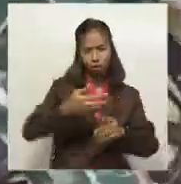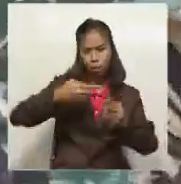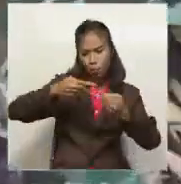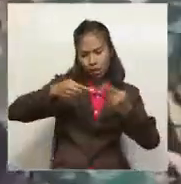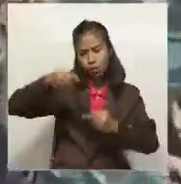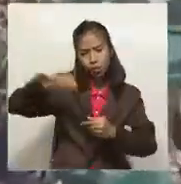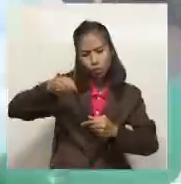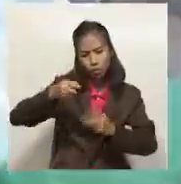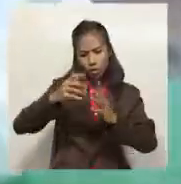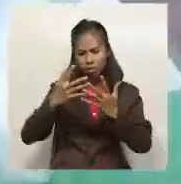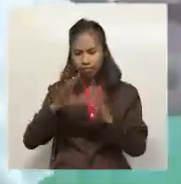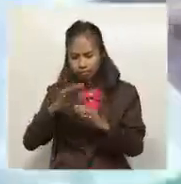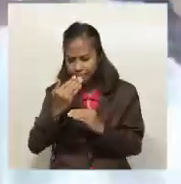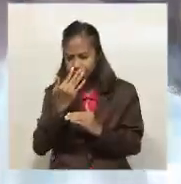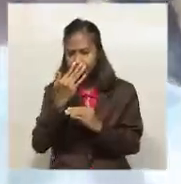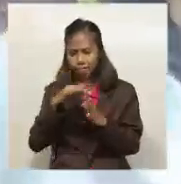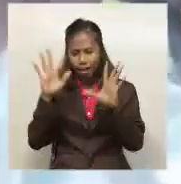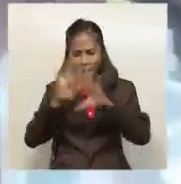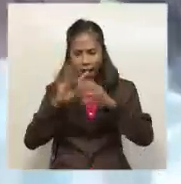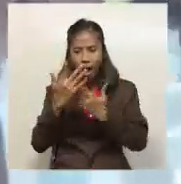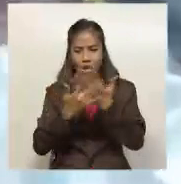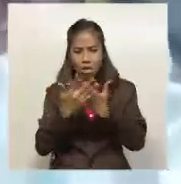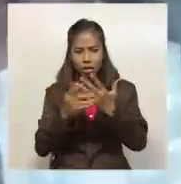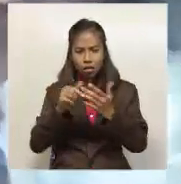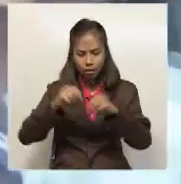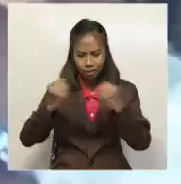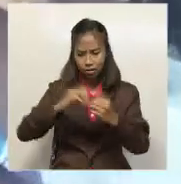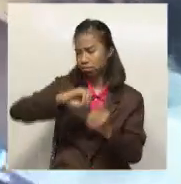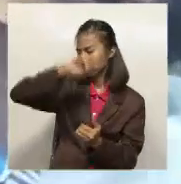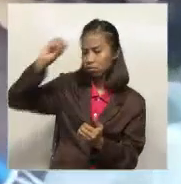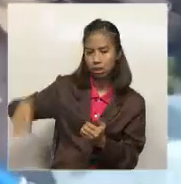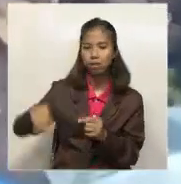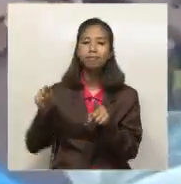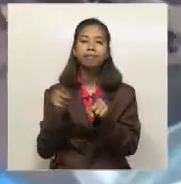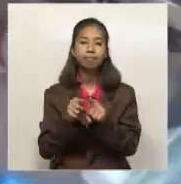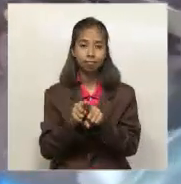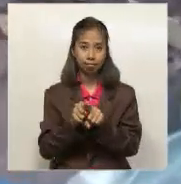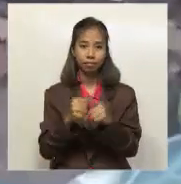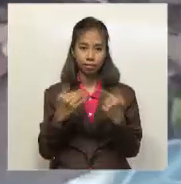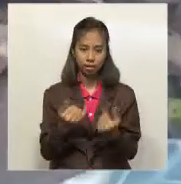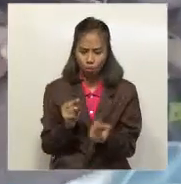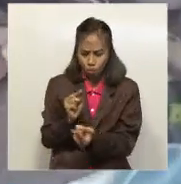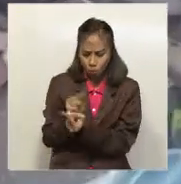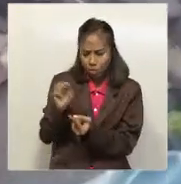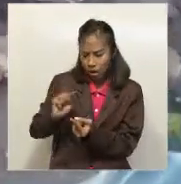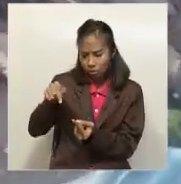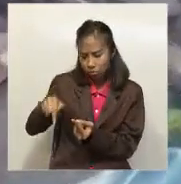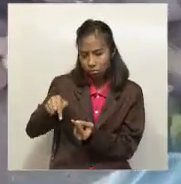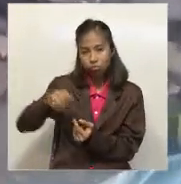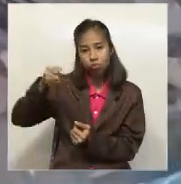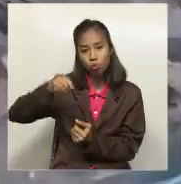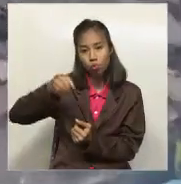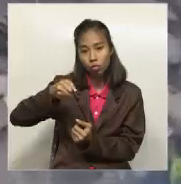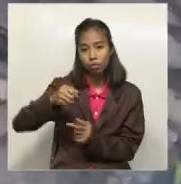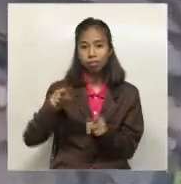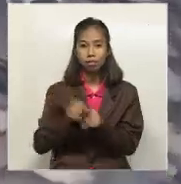คล้ายคราบเลือดที่ถูกฉีกขาดแล้วก็ถูกโยนทิ้งไว้ข้างทางเช่นเดียวกันจุดที่พบถุงเนี่ยเจ้าหน้าที่บอกว่า